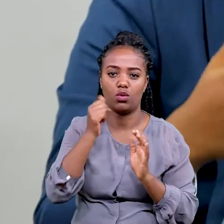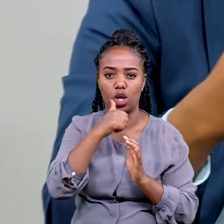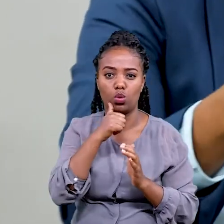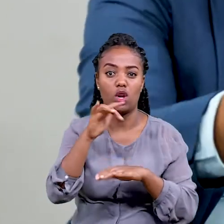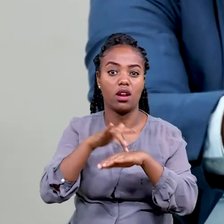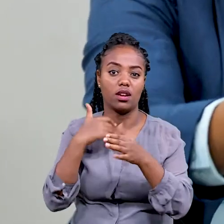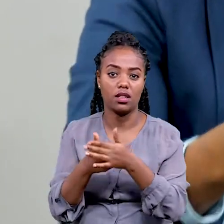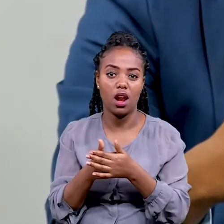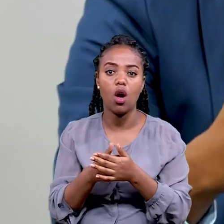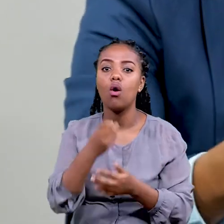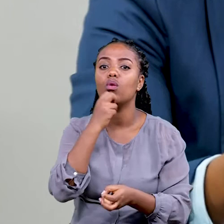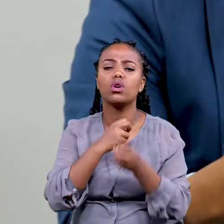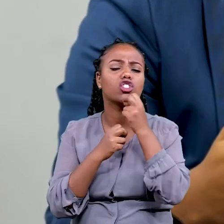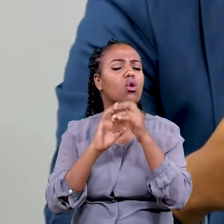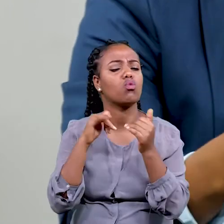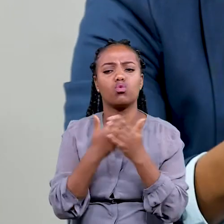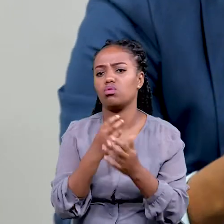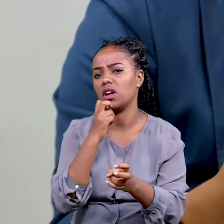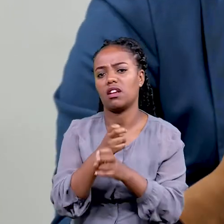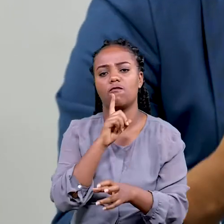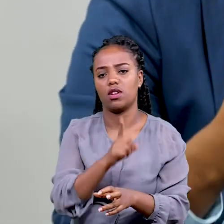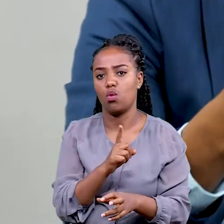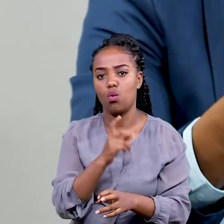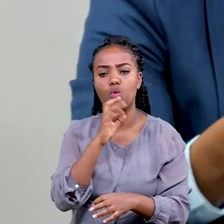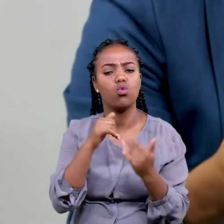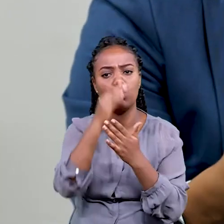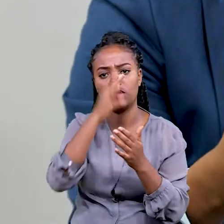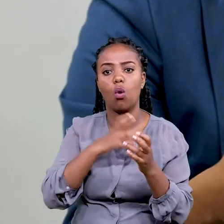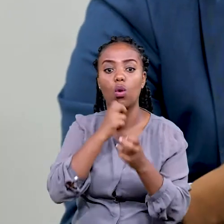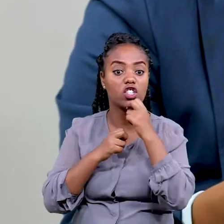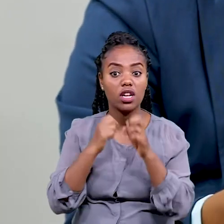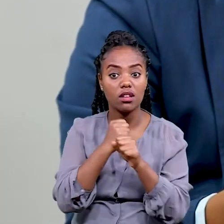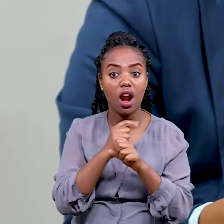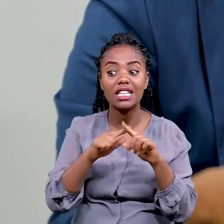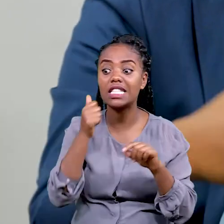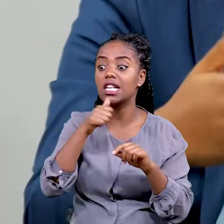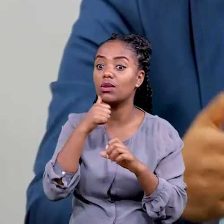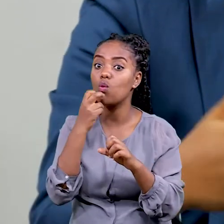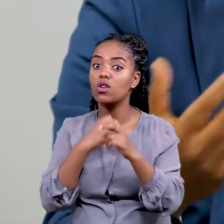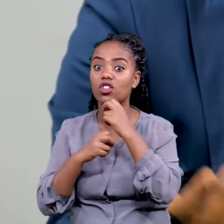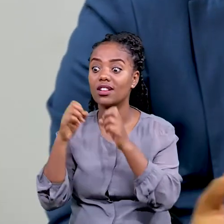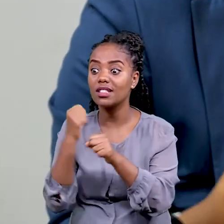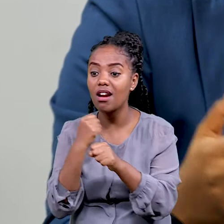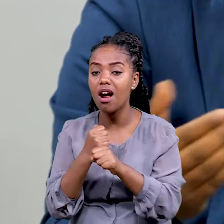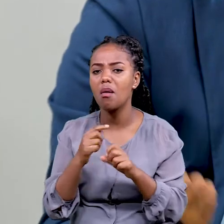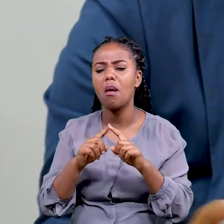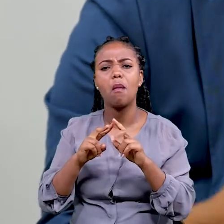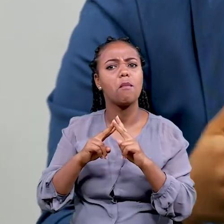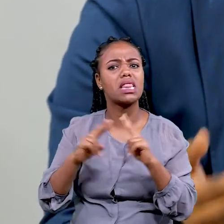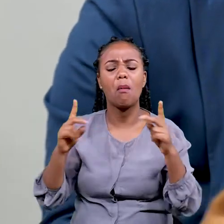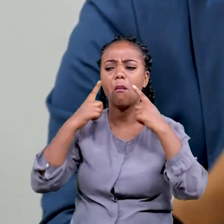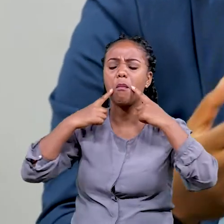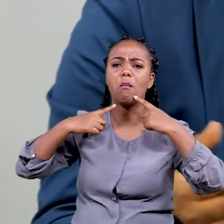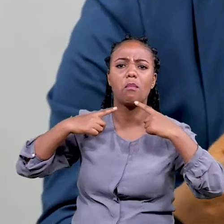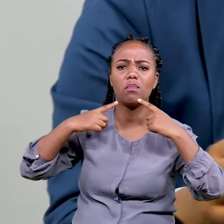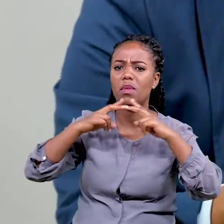ሴቶች ወንጀል አስከፊ ነው፣ ሁሉም ሰው ወንጀል ይሰራል። ሴቶች ላይ ሰርቶ ሲያገኙ ግን በቃ የሆነ የማጋነን